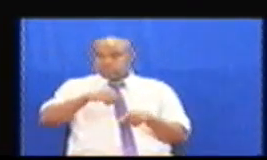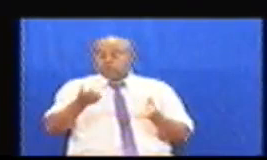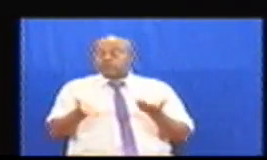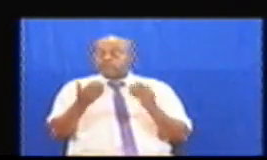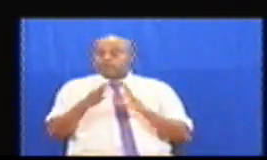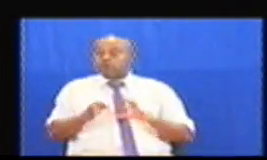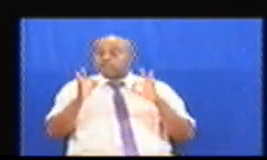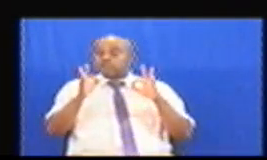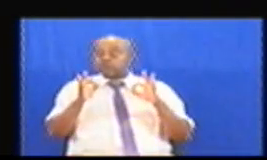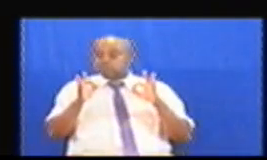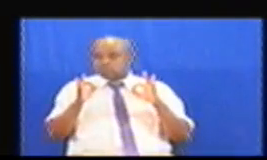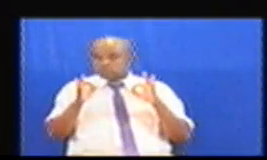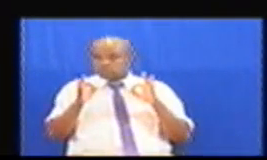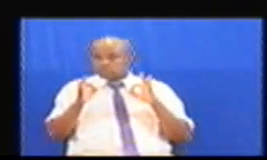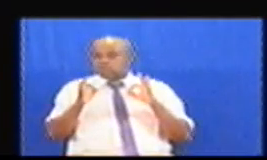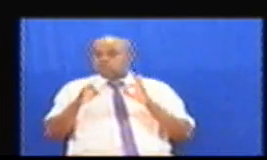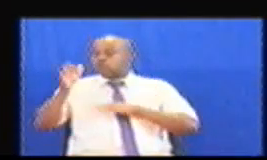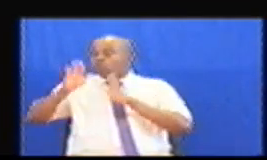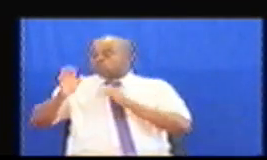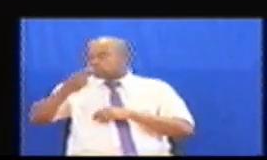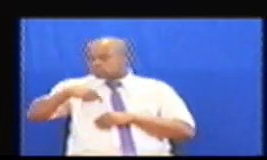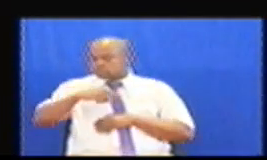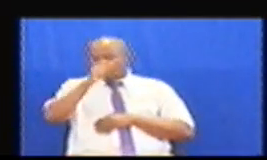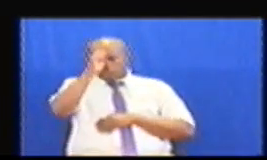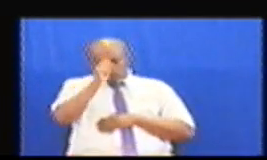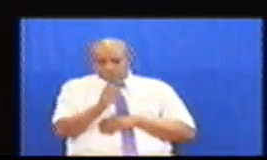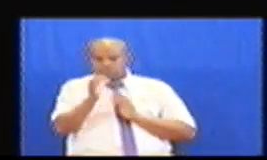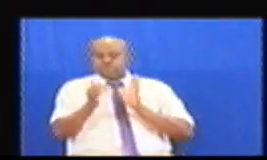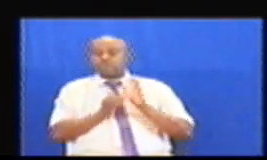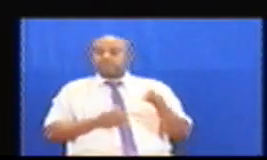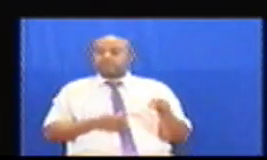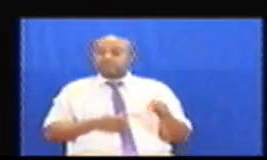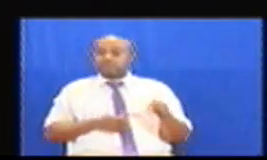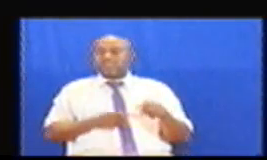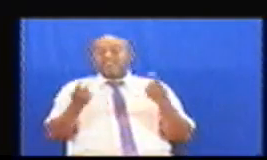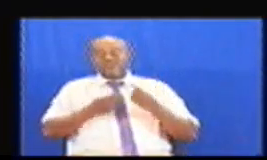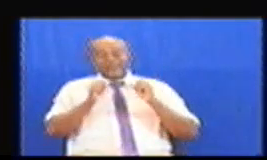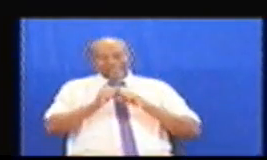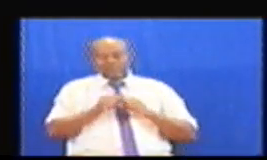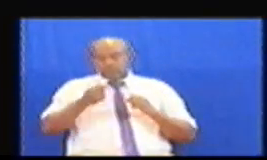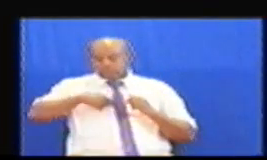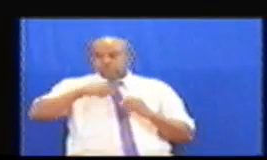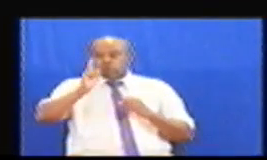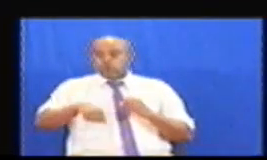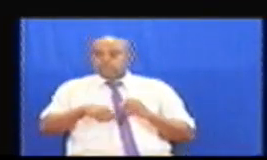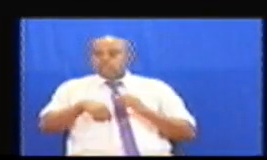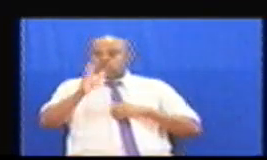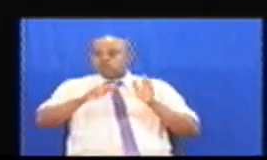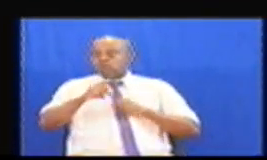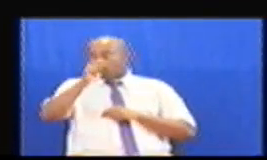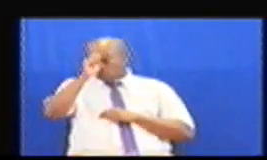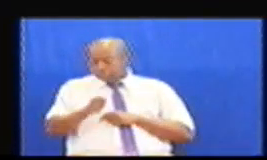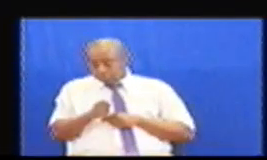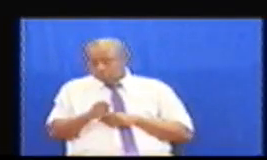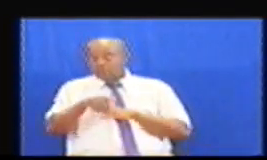maboresho ya kuwa na utamaduni wa kuheshimu sheria tunazojiwekea sisi kama taifa, lakini pia na utamaduni wa kuheshimu maelekezo